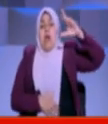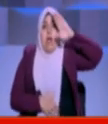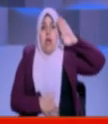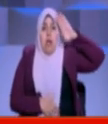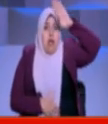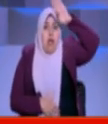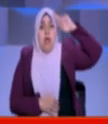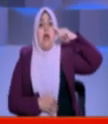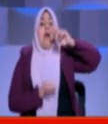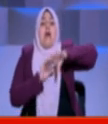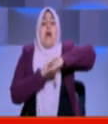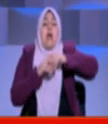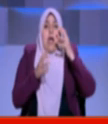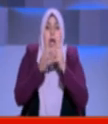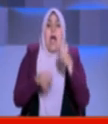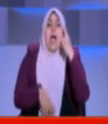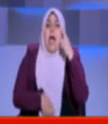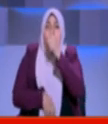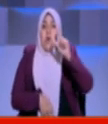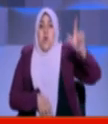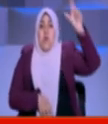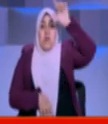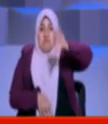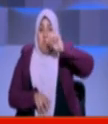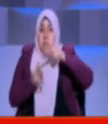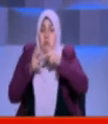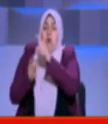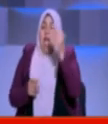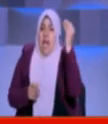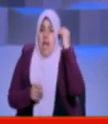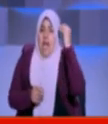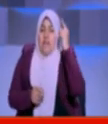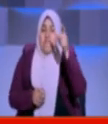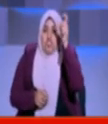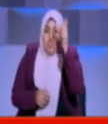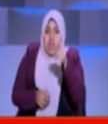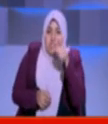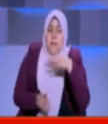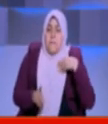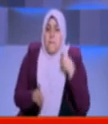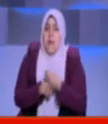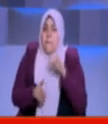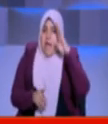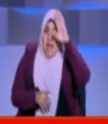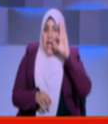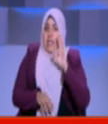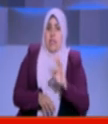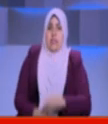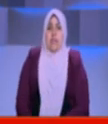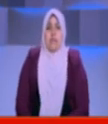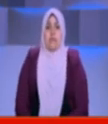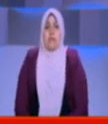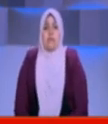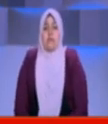الكاظمي بهذه الصفات، هذا ليس بمعنى وحي من السماء أنزل وقد أعطى هذه الصفات إلى السيد